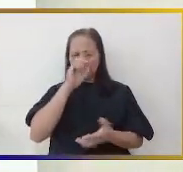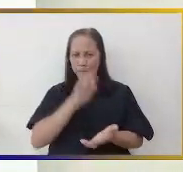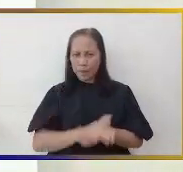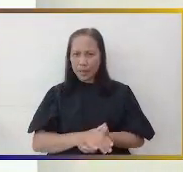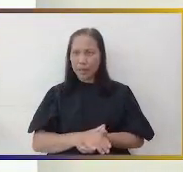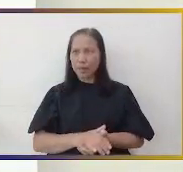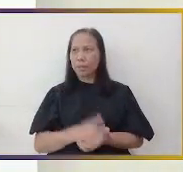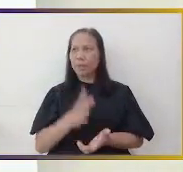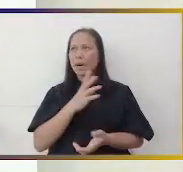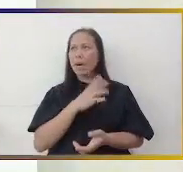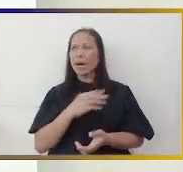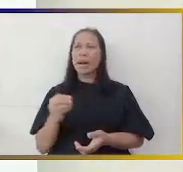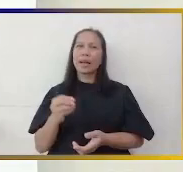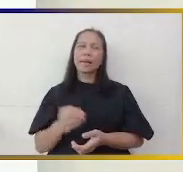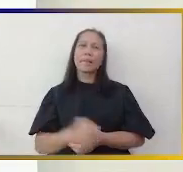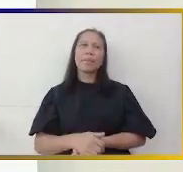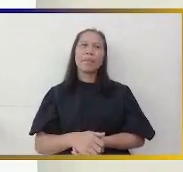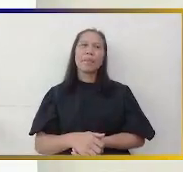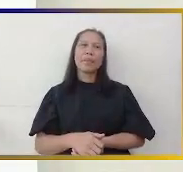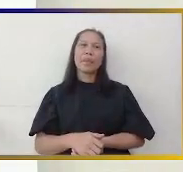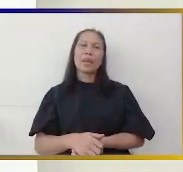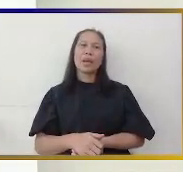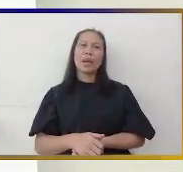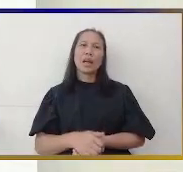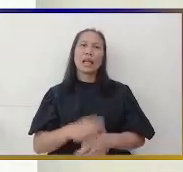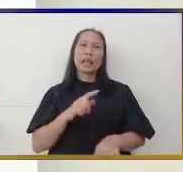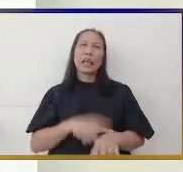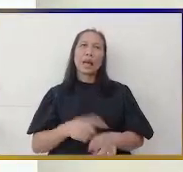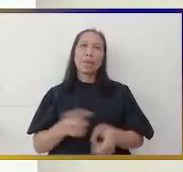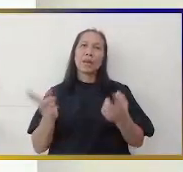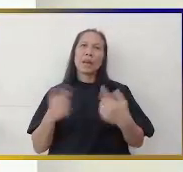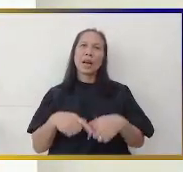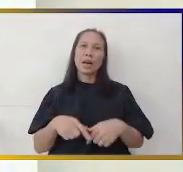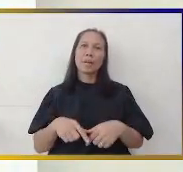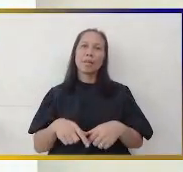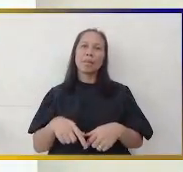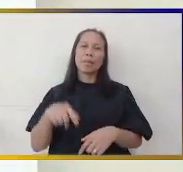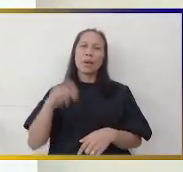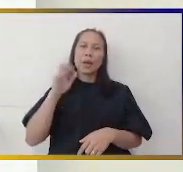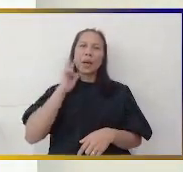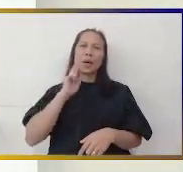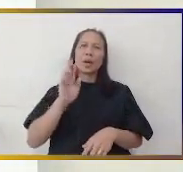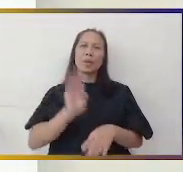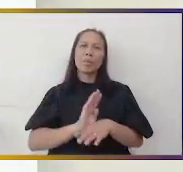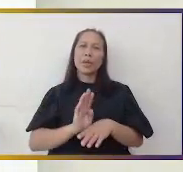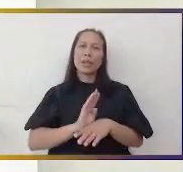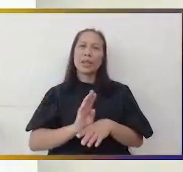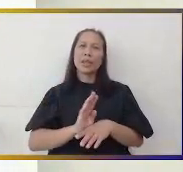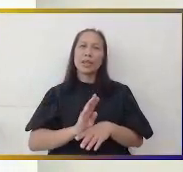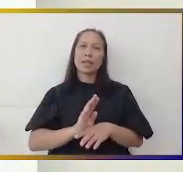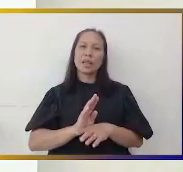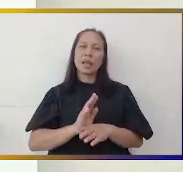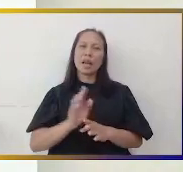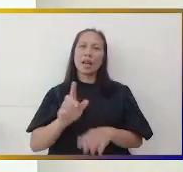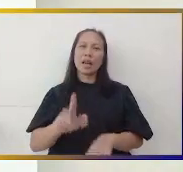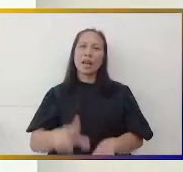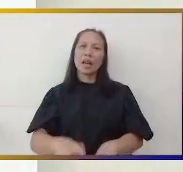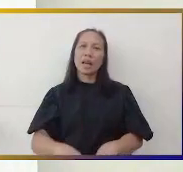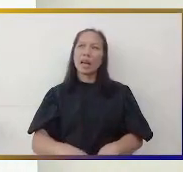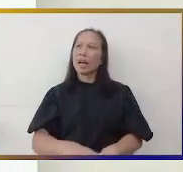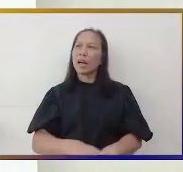na humina yung business ko nung humina yung business ko yung pattern ko hindi ko